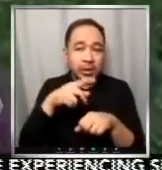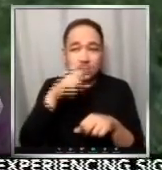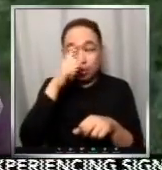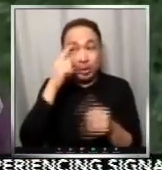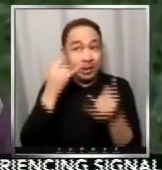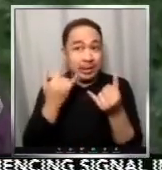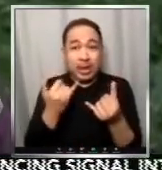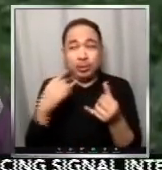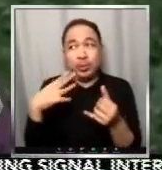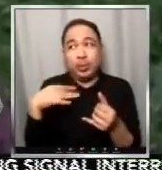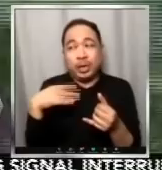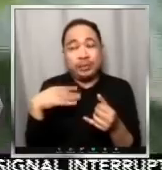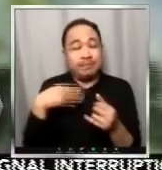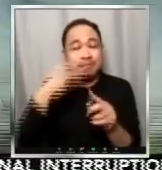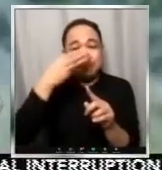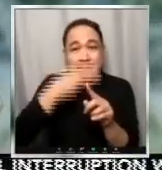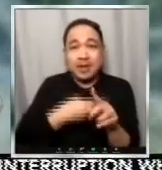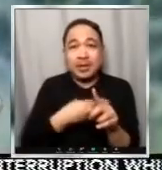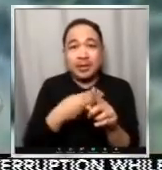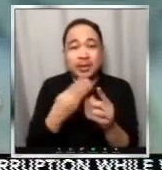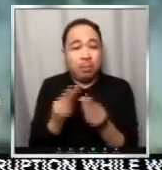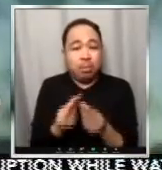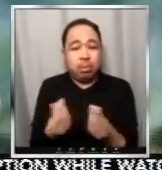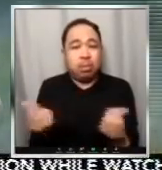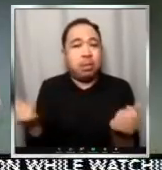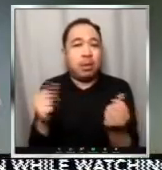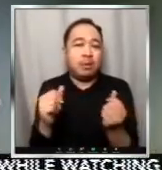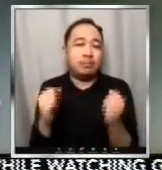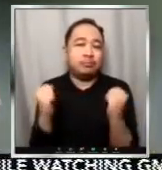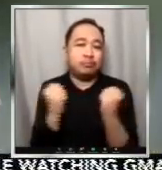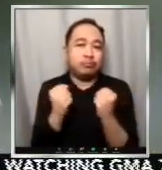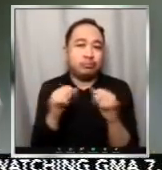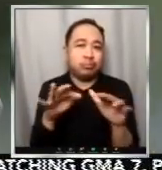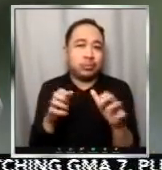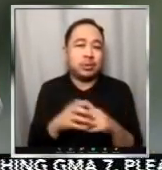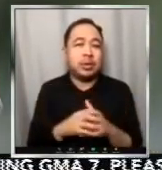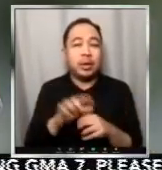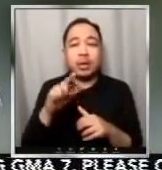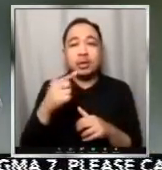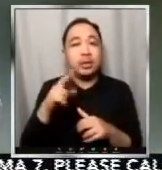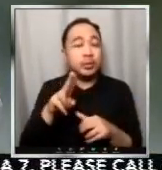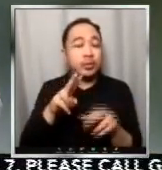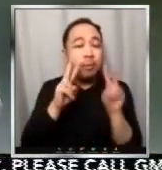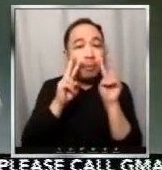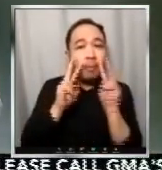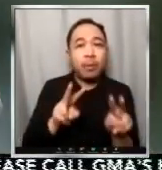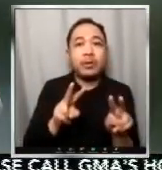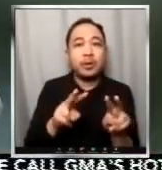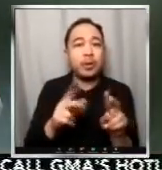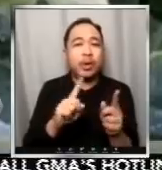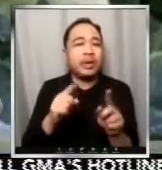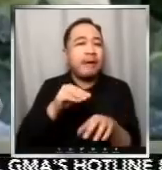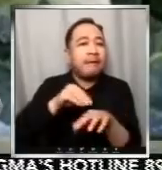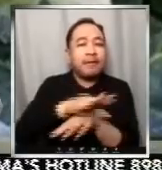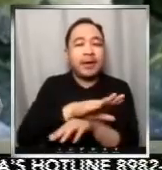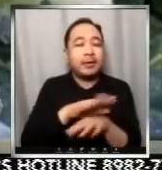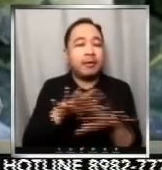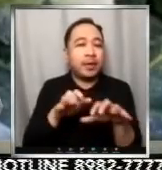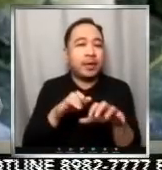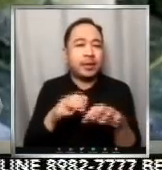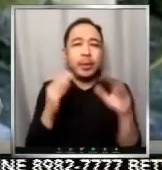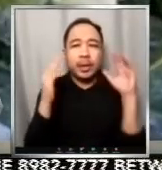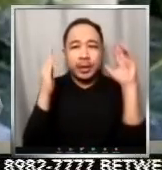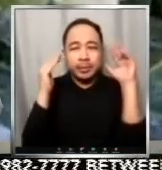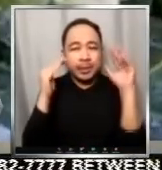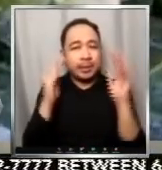ata itong frost kung minsan eh. Nakamonitor ang lokal na pamahalaan sa epekto ng andap. Inaasahan ng Pag-asa Bagyo na hanggang sa